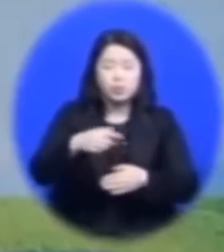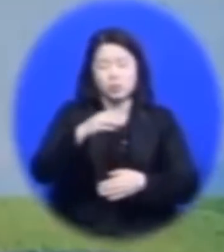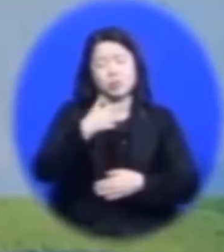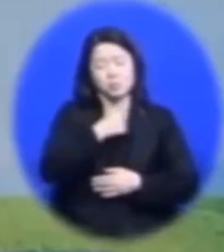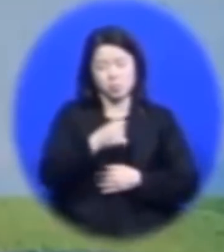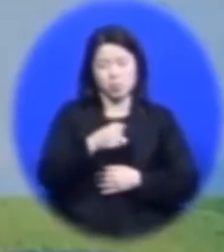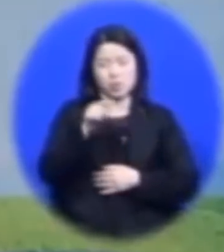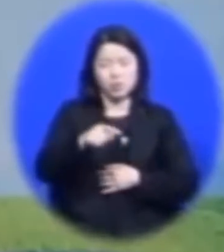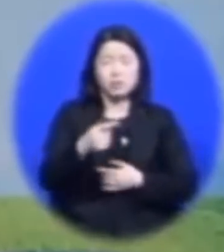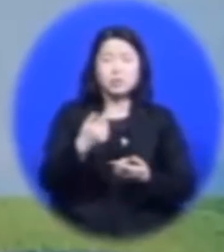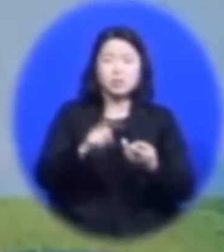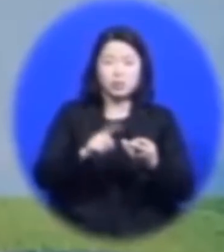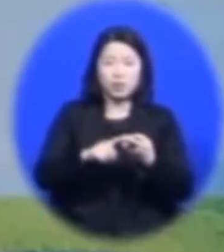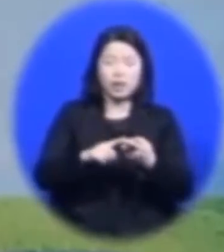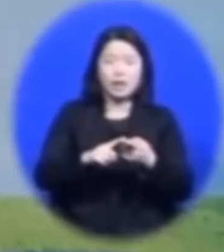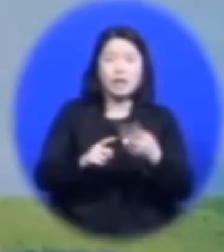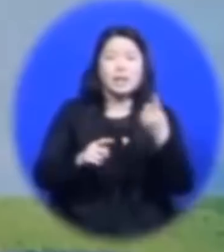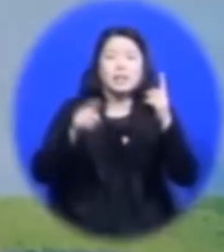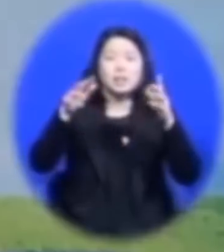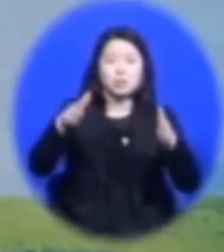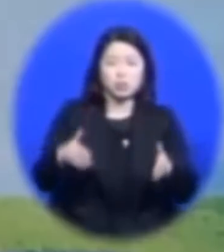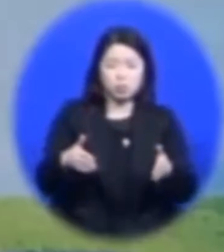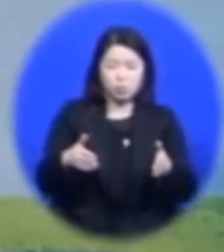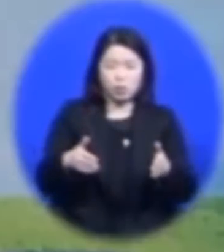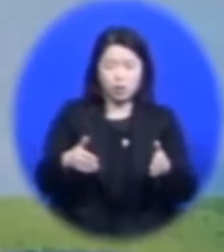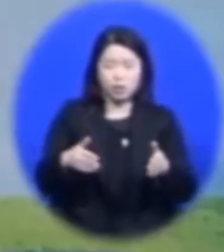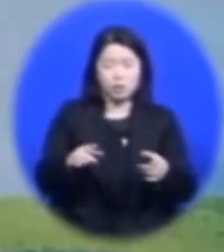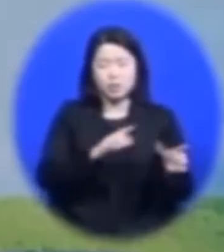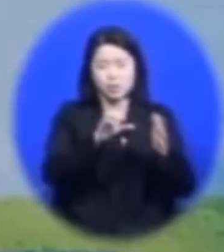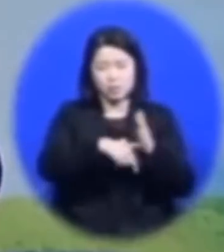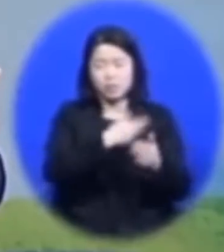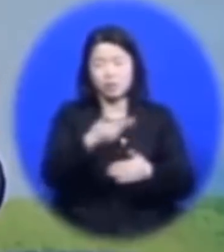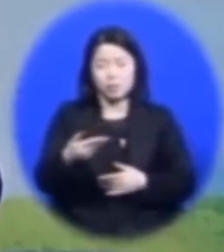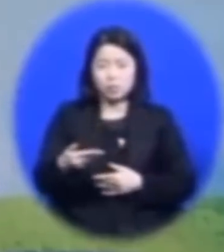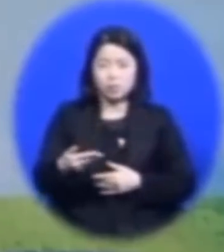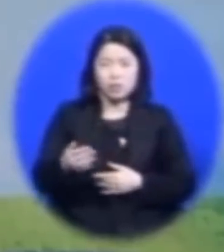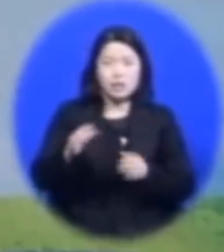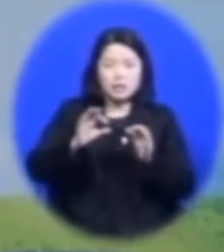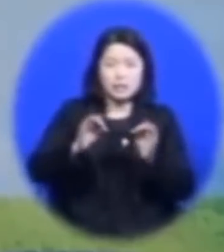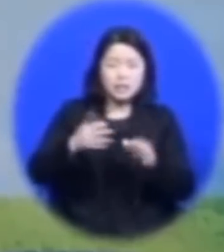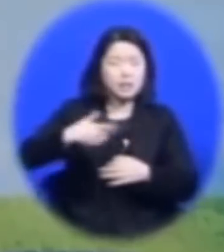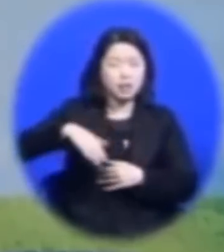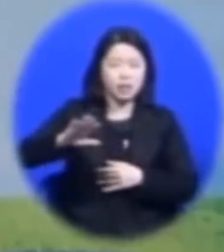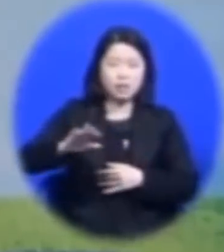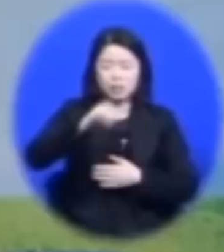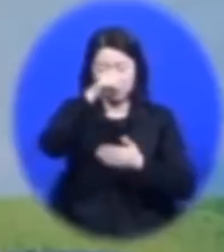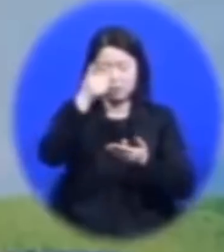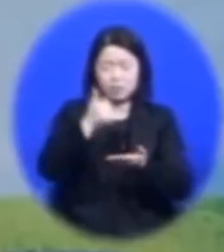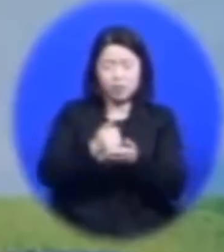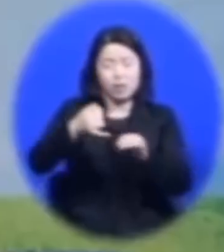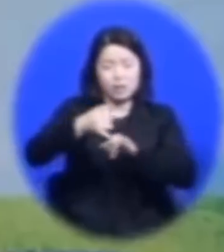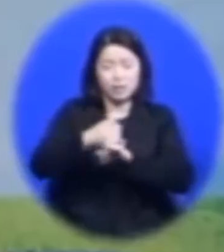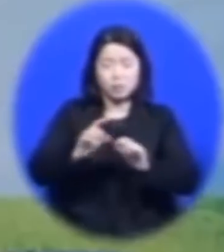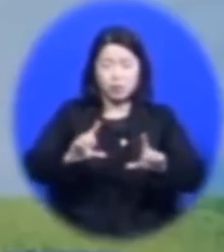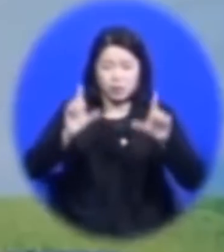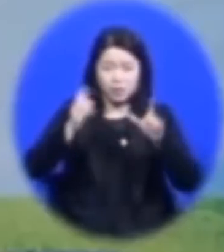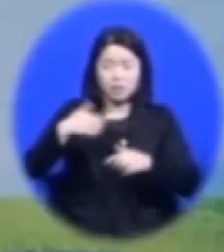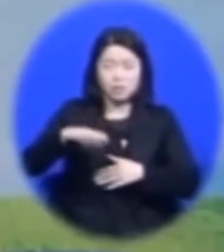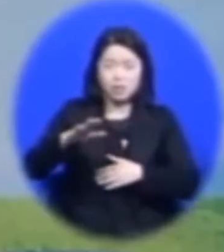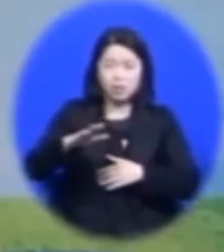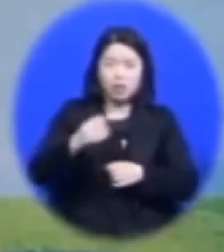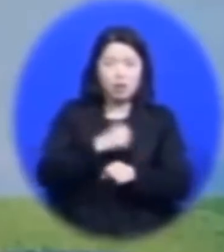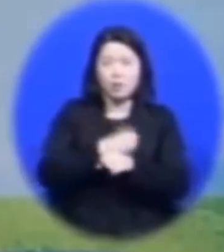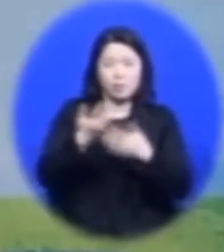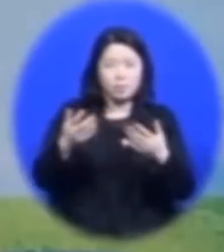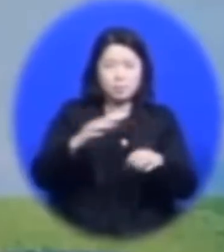보냈습니다 이제는 내려 가야 됩니다 당면 들어 고 약속한 날짜가 되어서 할 수 없이 교회로 내려가 되는데